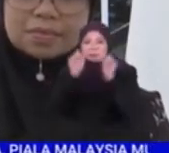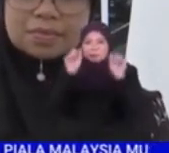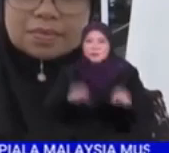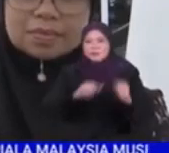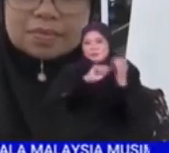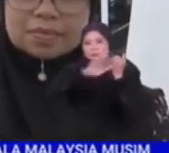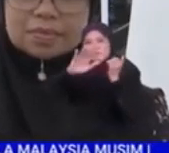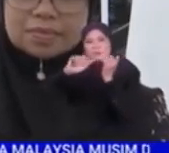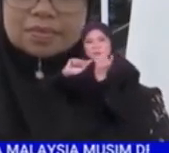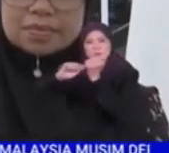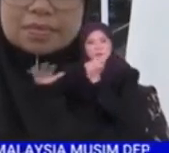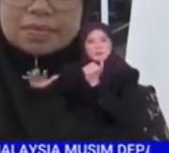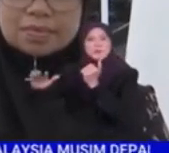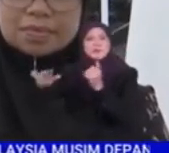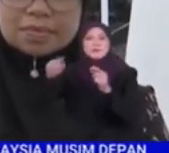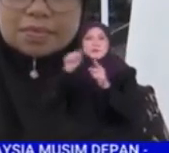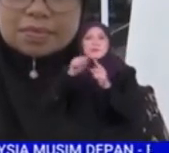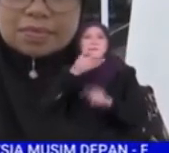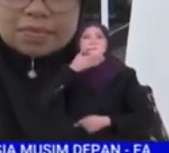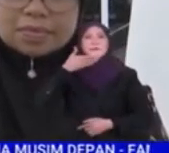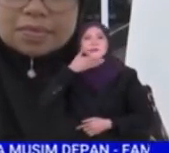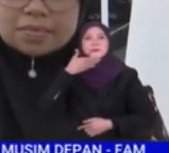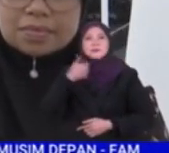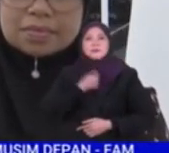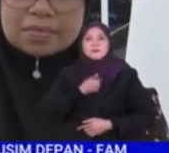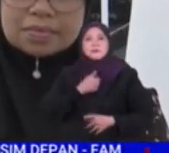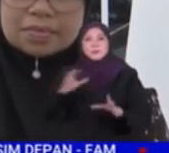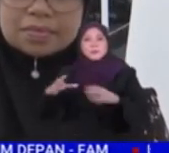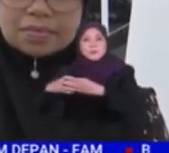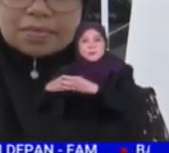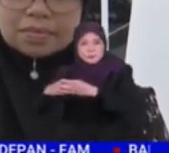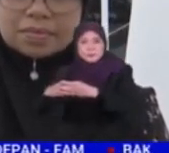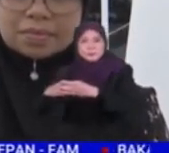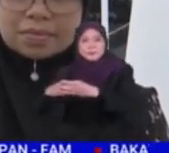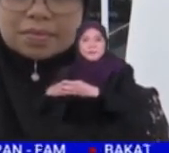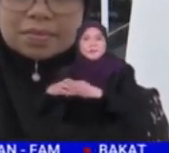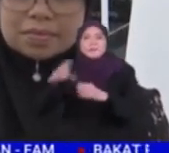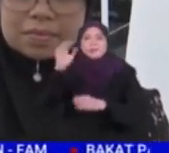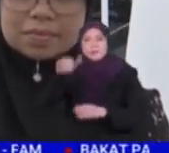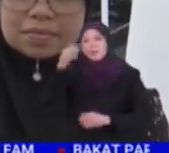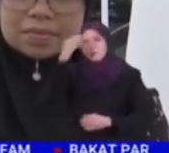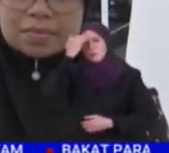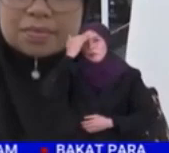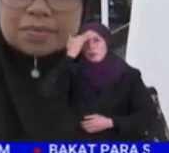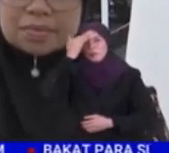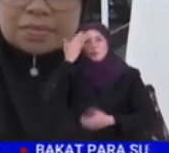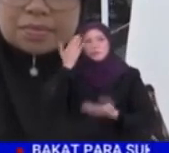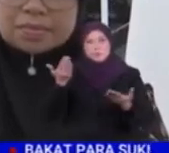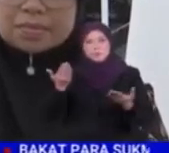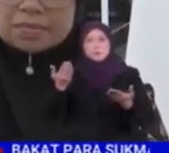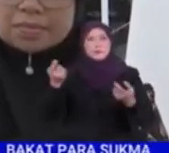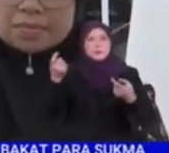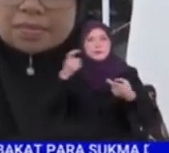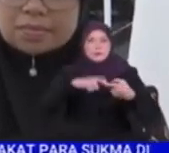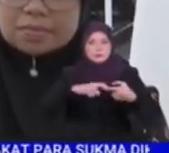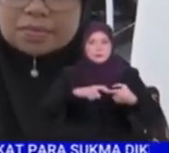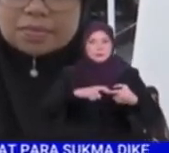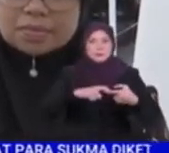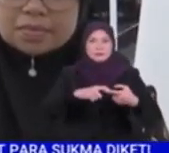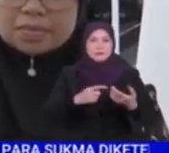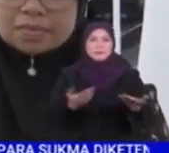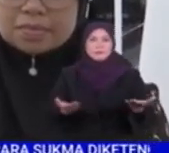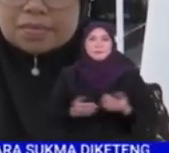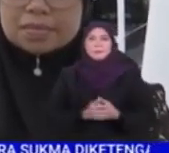mengwawarkan dan memposisikan kepada pihak belia sendiri supaya aware terhadap perkara ini, dan dengan kata lain insyaAllah